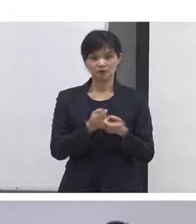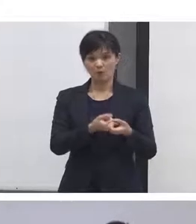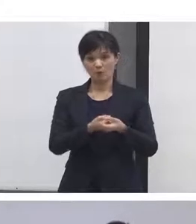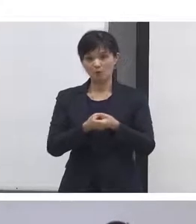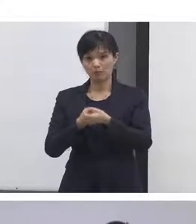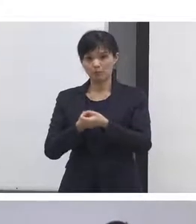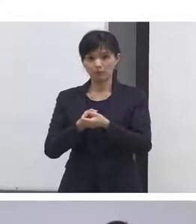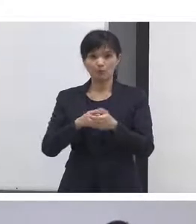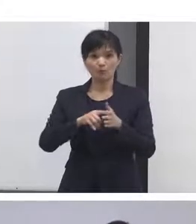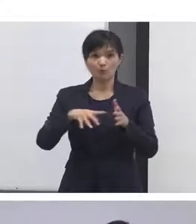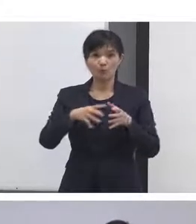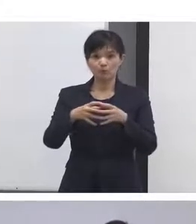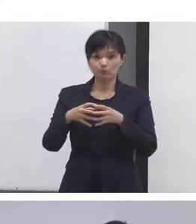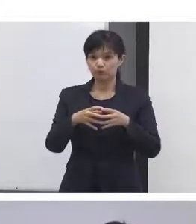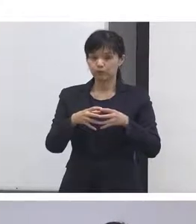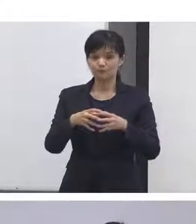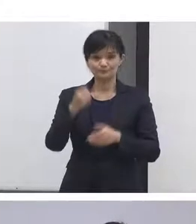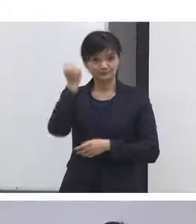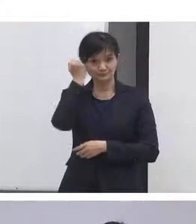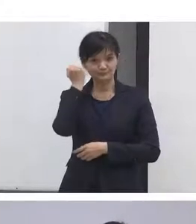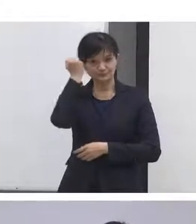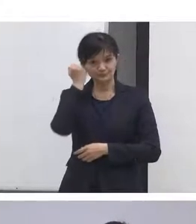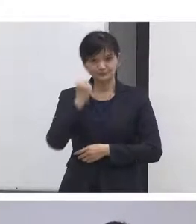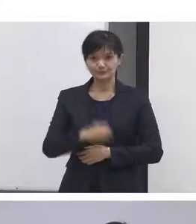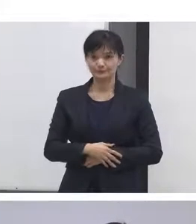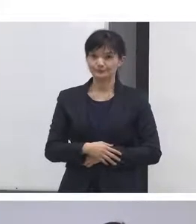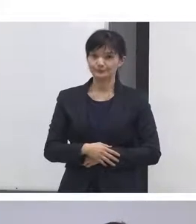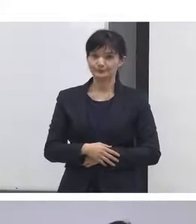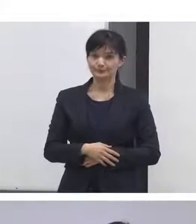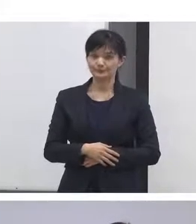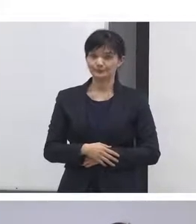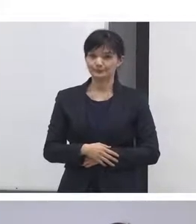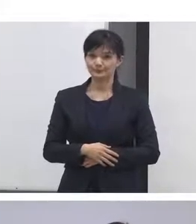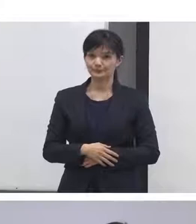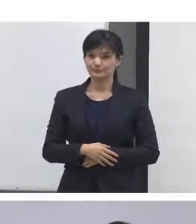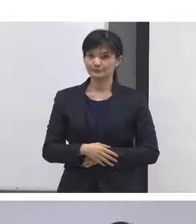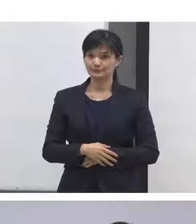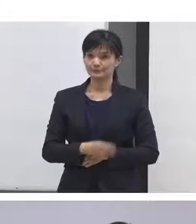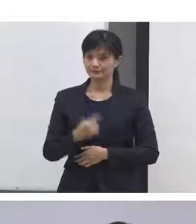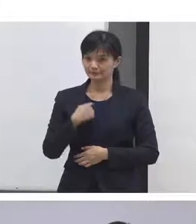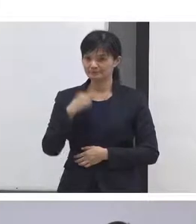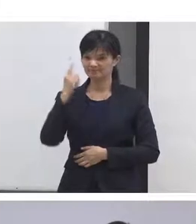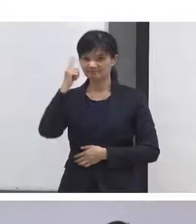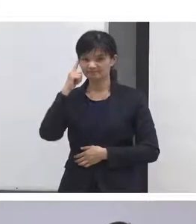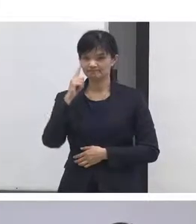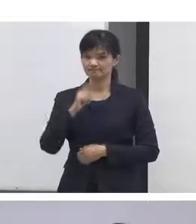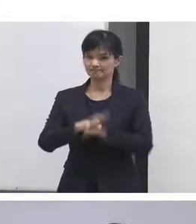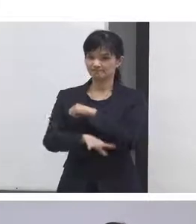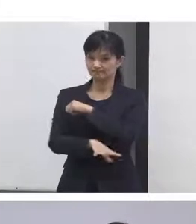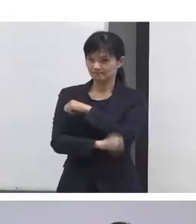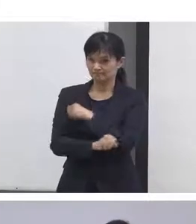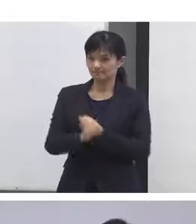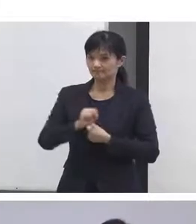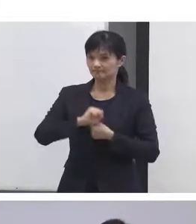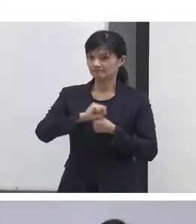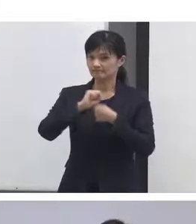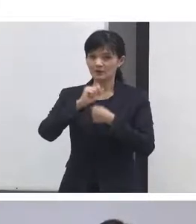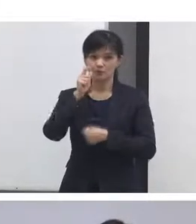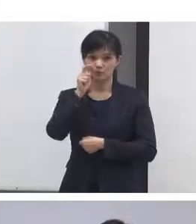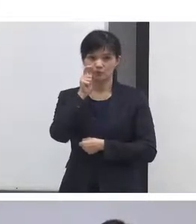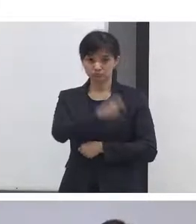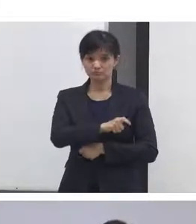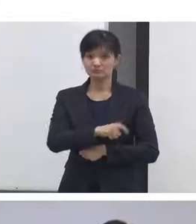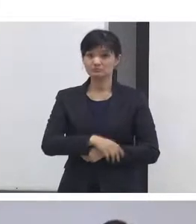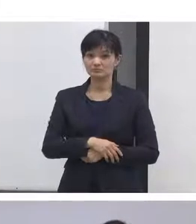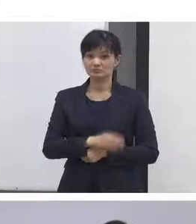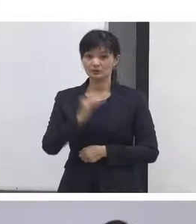情，因为我们有点就是我们其实是在 maintain 这个基础建设嘛，那可是你基础建设建上来的东西如果大